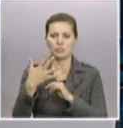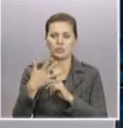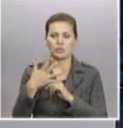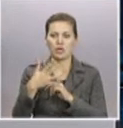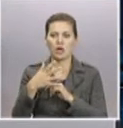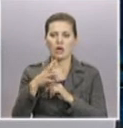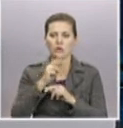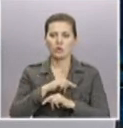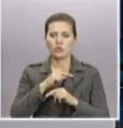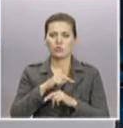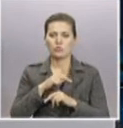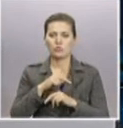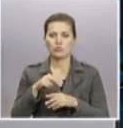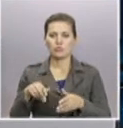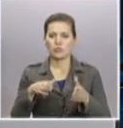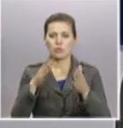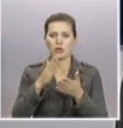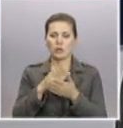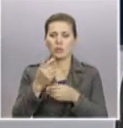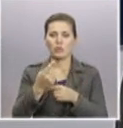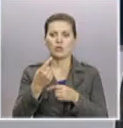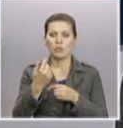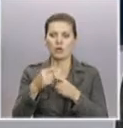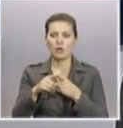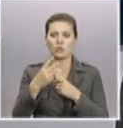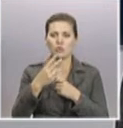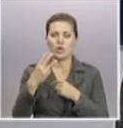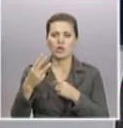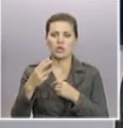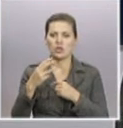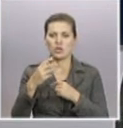магистральды жолдар бар. Одан басқа 3-3 шақырым